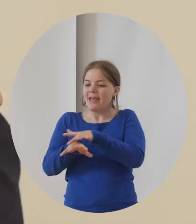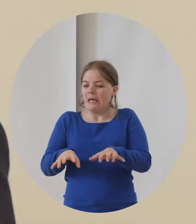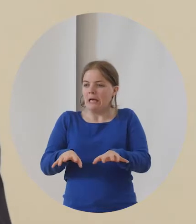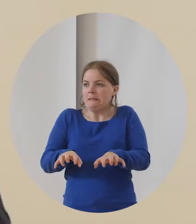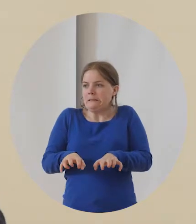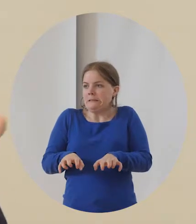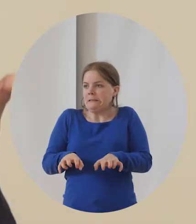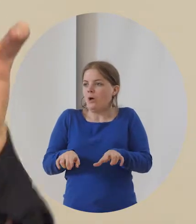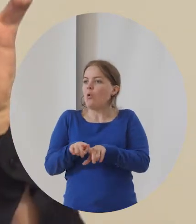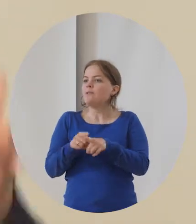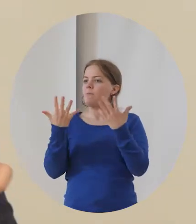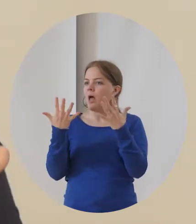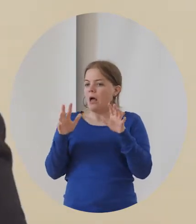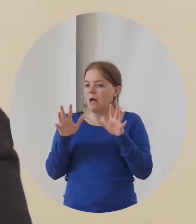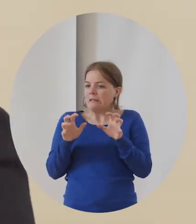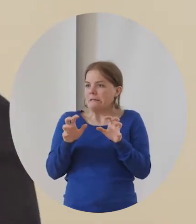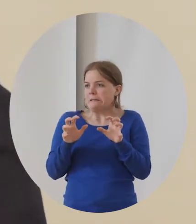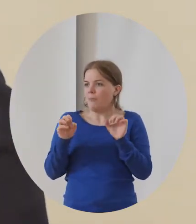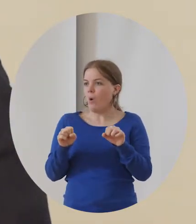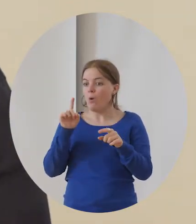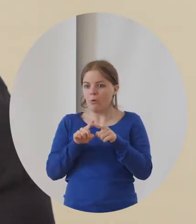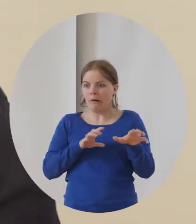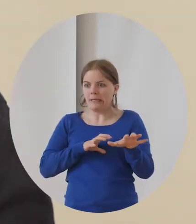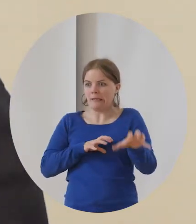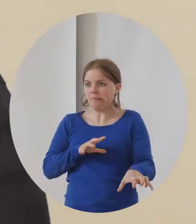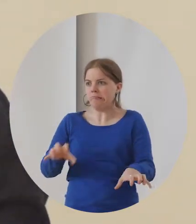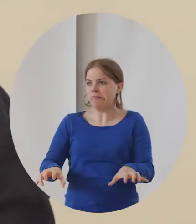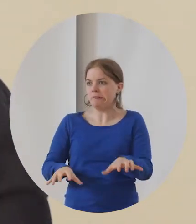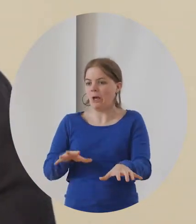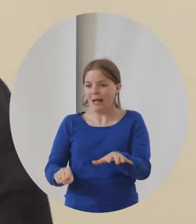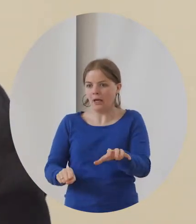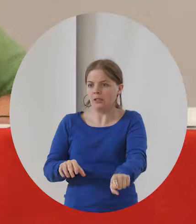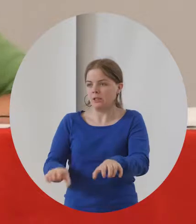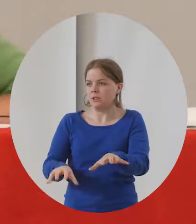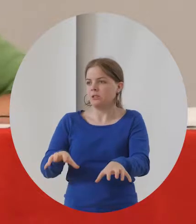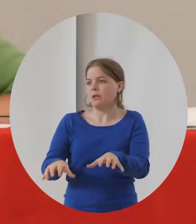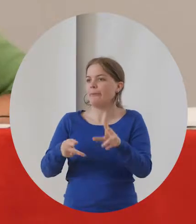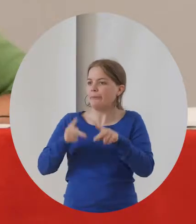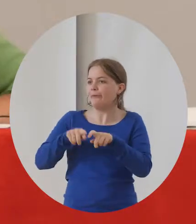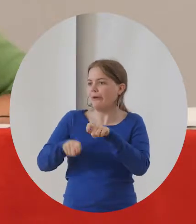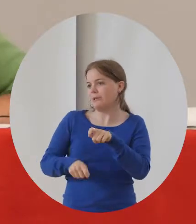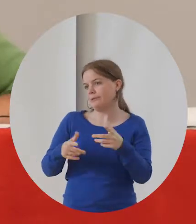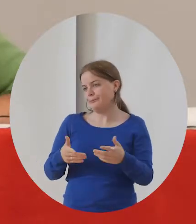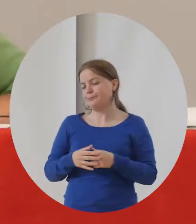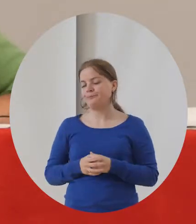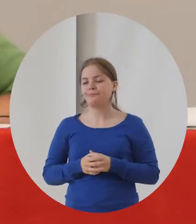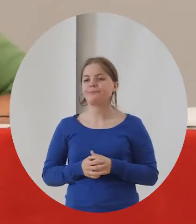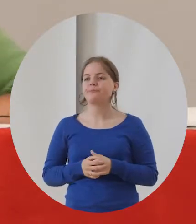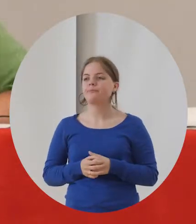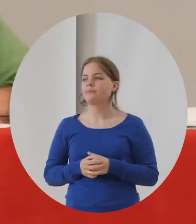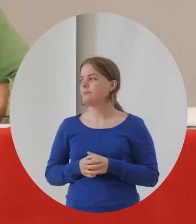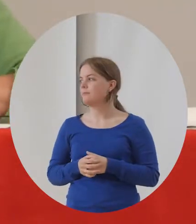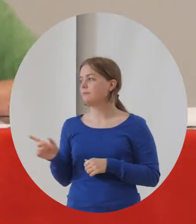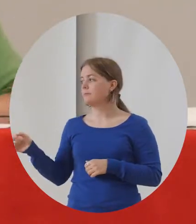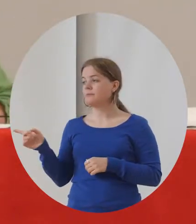les mains qui peuvent être aussi un peu crochues pour essayer, tant que possible, de s'accrocher comme ils le peuvent.